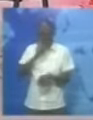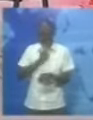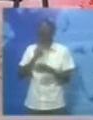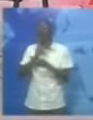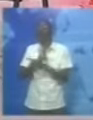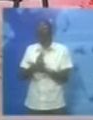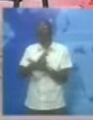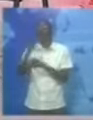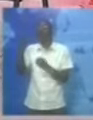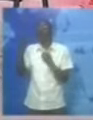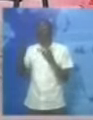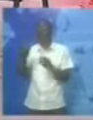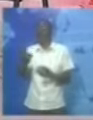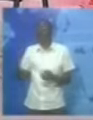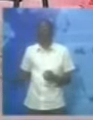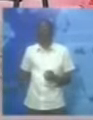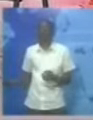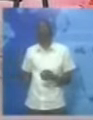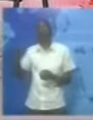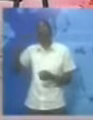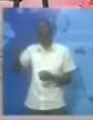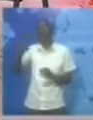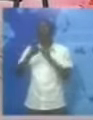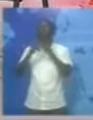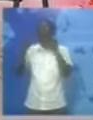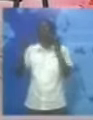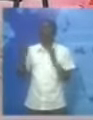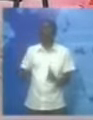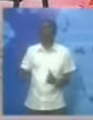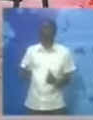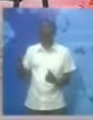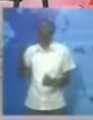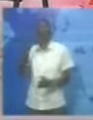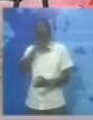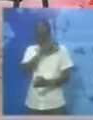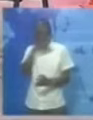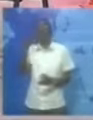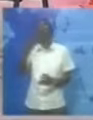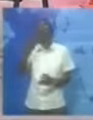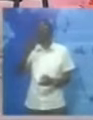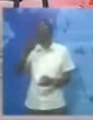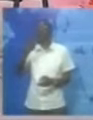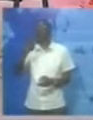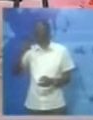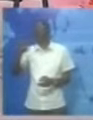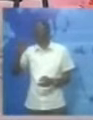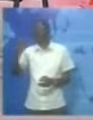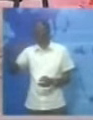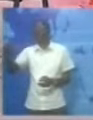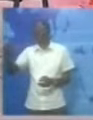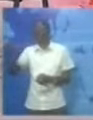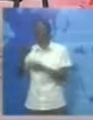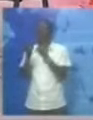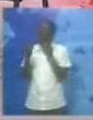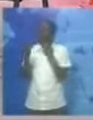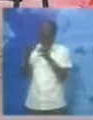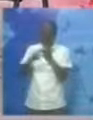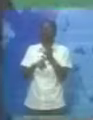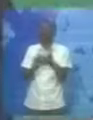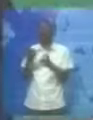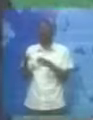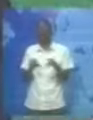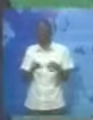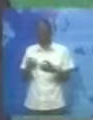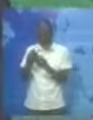mais plus trop en tant que journaliste. D'abord, je suis ambassadeur de l'UNICEF, donc je suis plusieurs fois venu, notamment sur les crises du